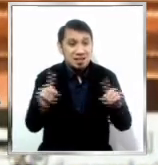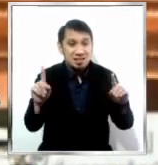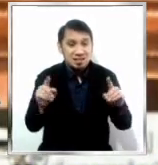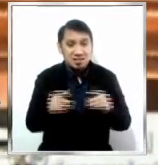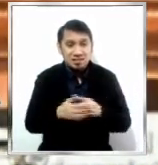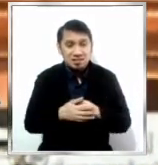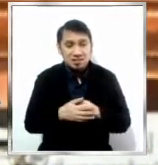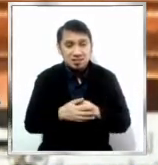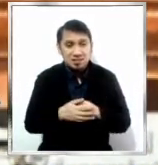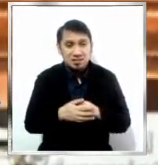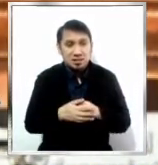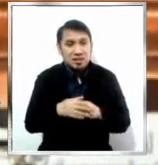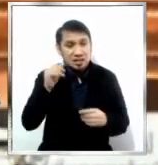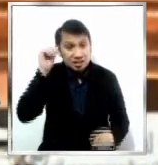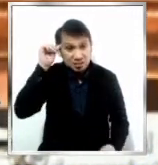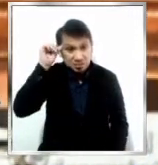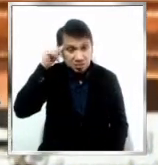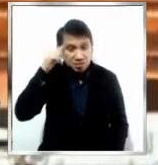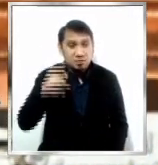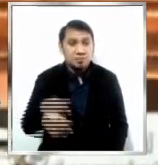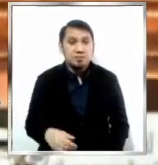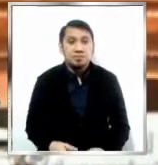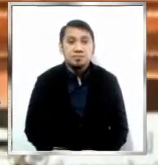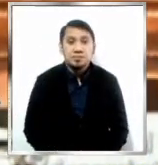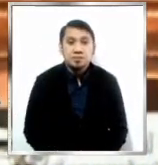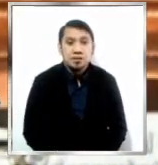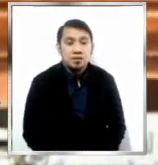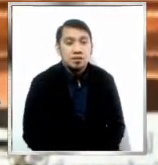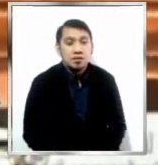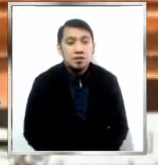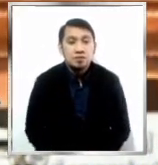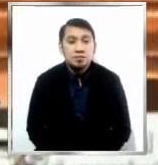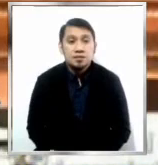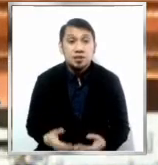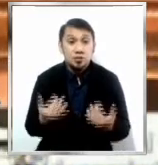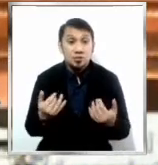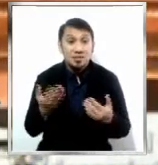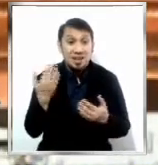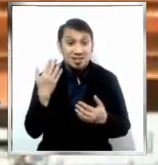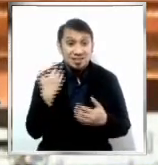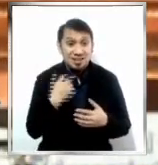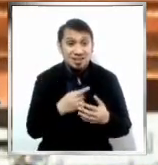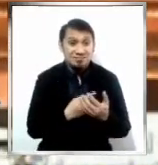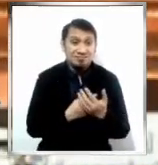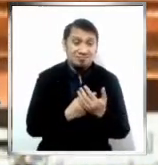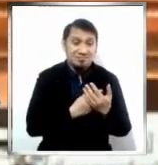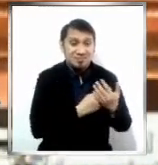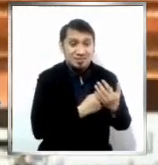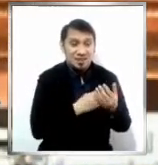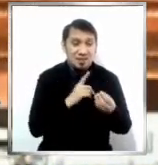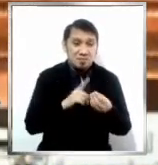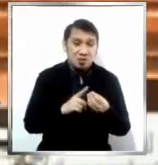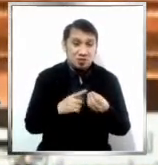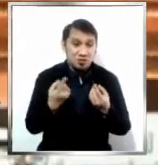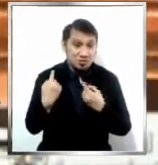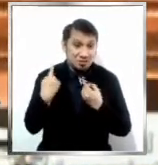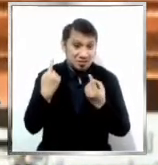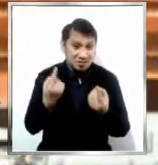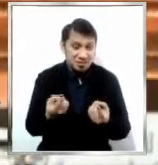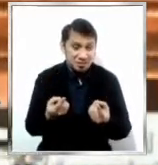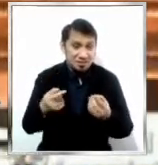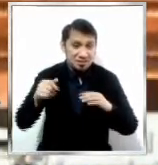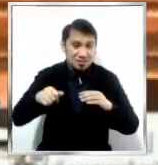Tandaan ninyo ito ha, yung detenado ka pa lang, inihiri yung kaso mo, BJMP